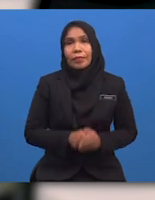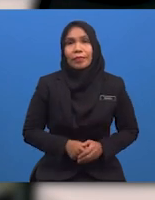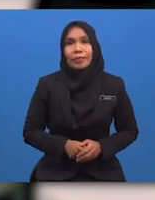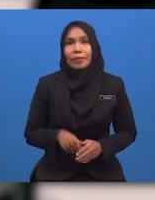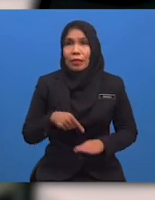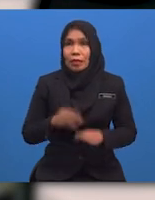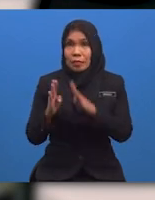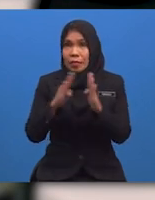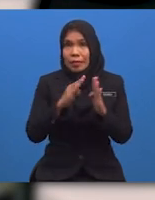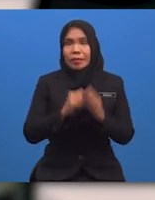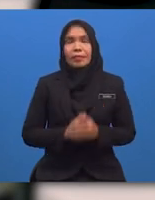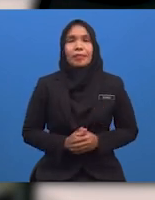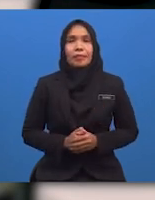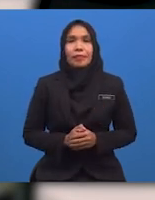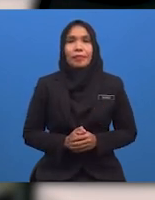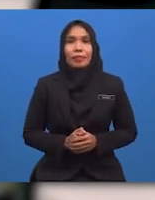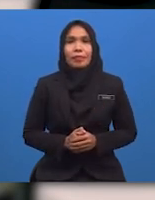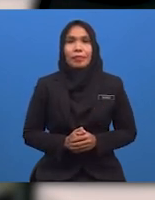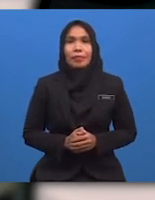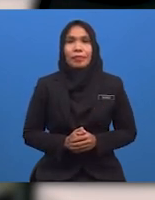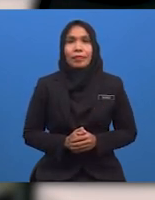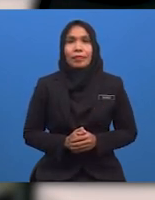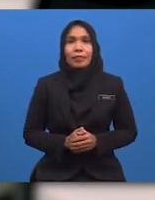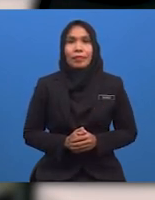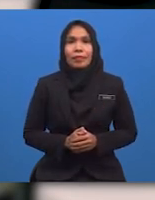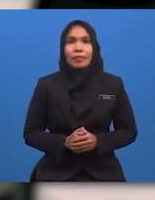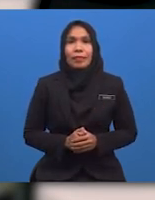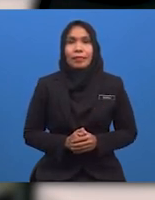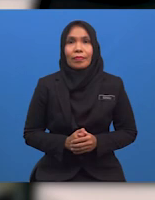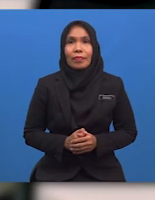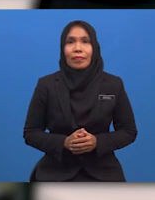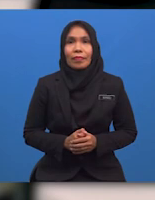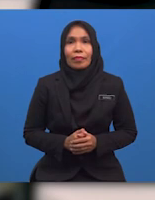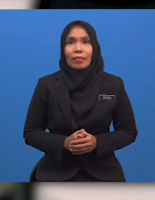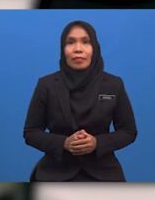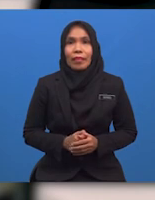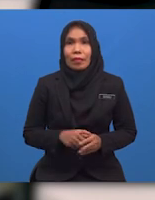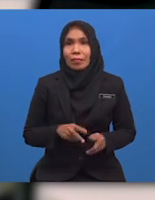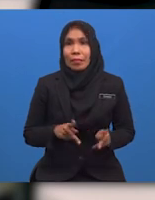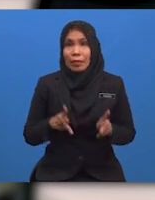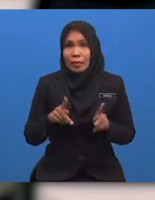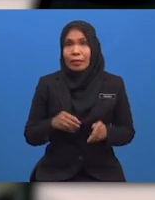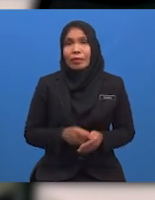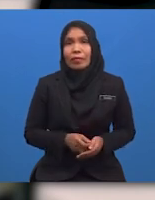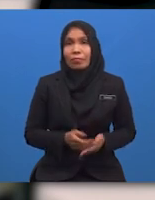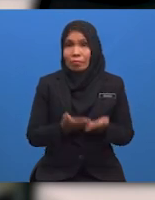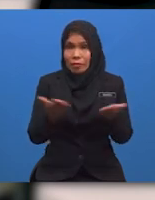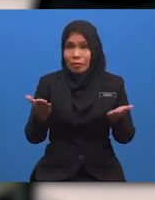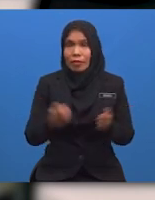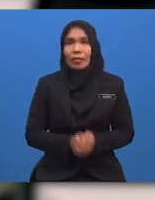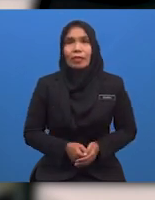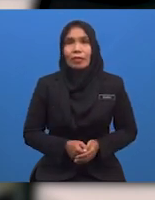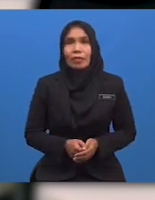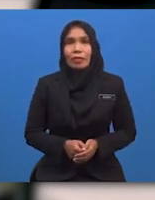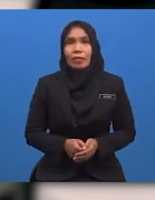Baiklah, pernah tak pelajar-pelajar berada dalam keadaan ekonomi yang berlaku inflasi, iaitu